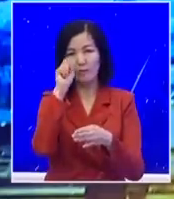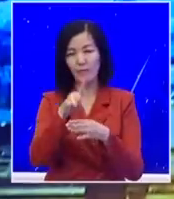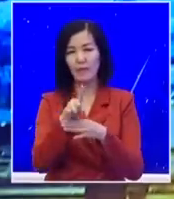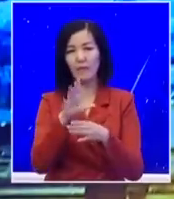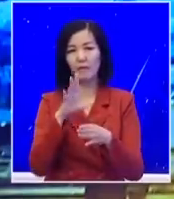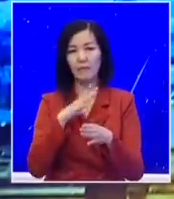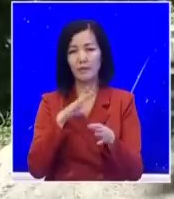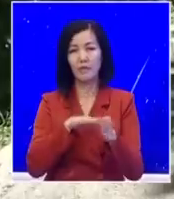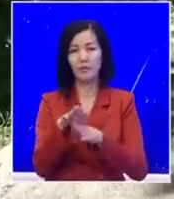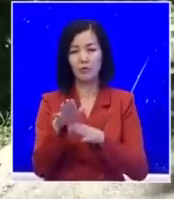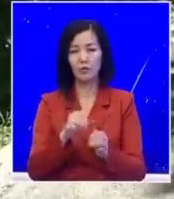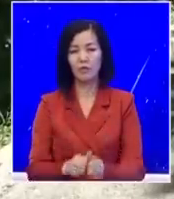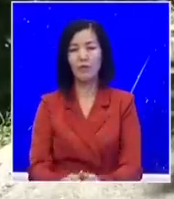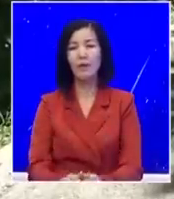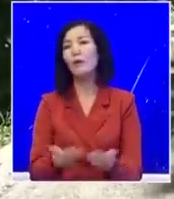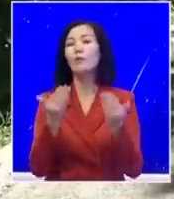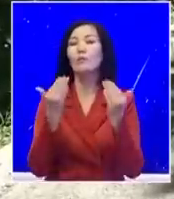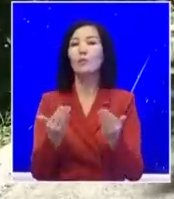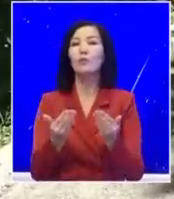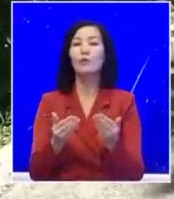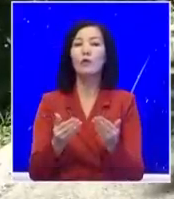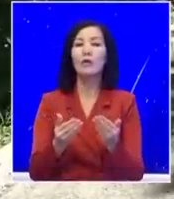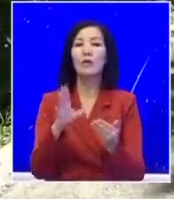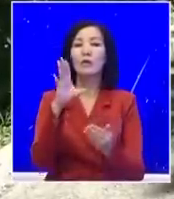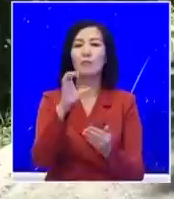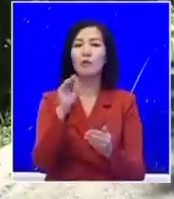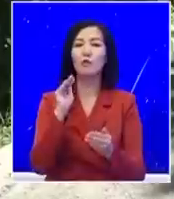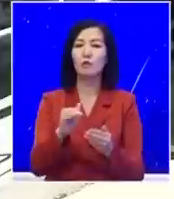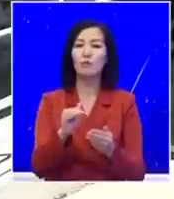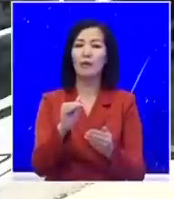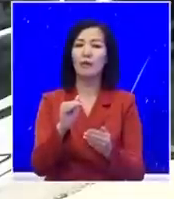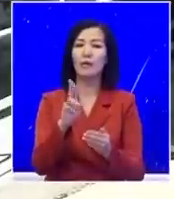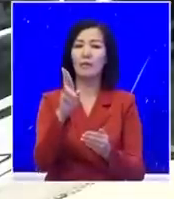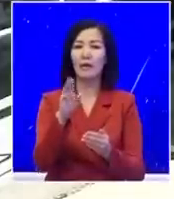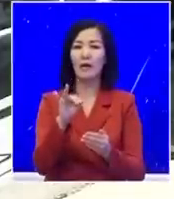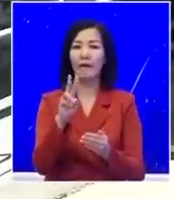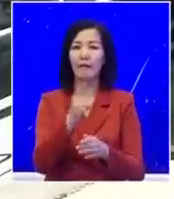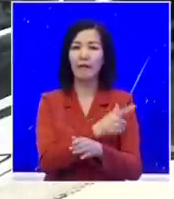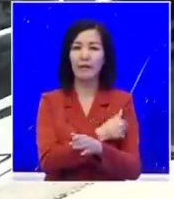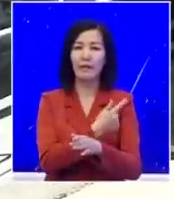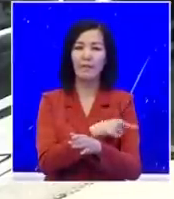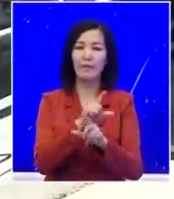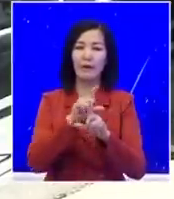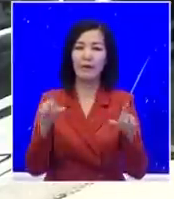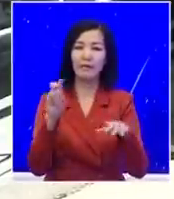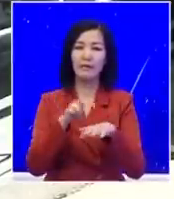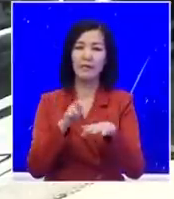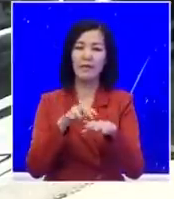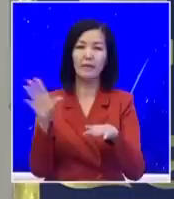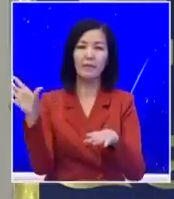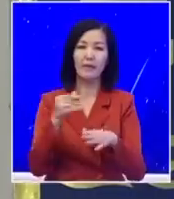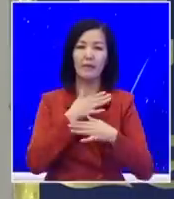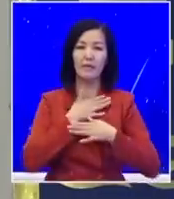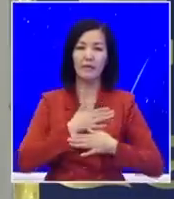орындауда. Бүгінде облыс орталығының 500 мыңға жуық тұрғыны Қайнар емханасының дәрігерлеріне дән риза.